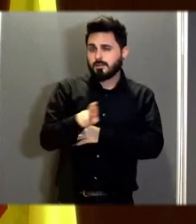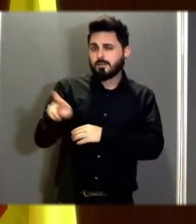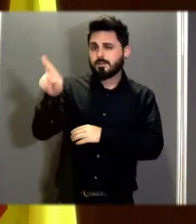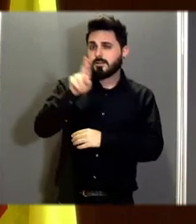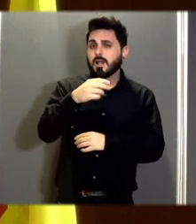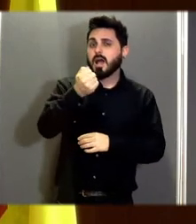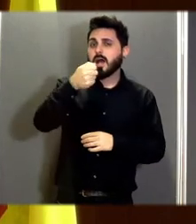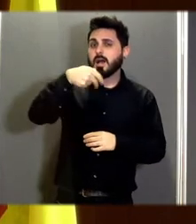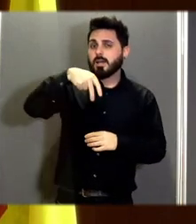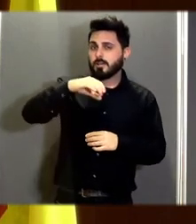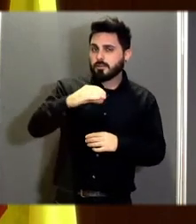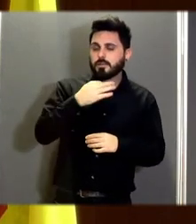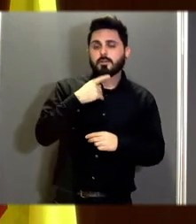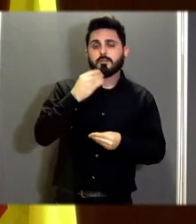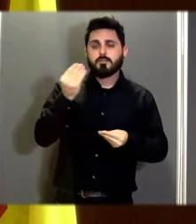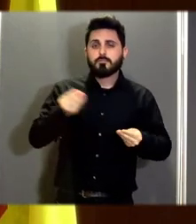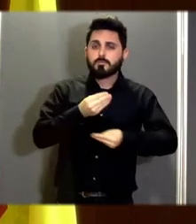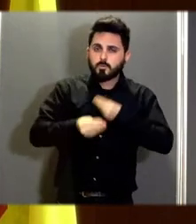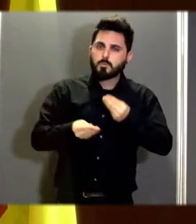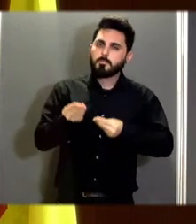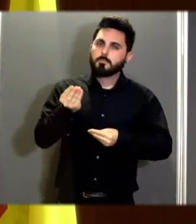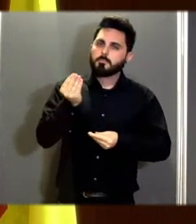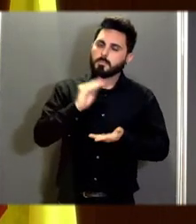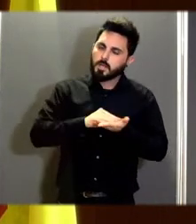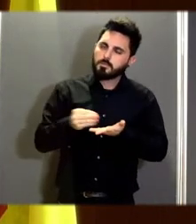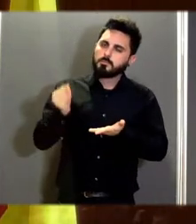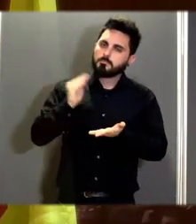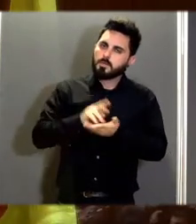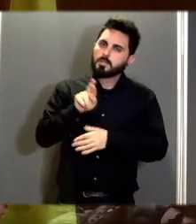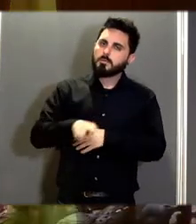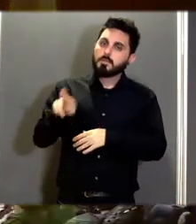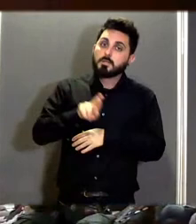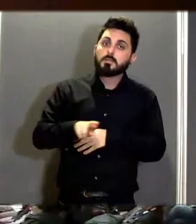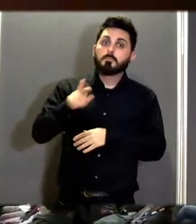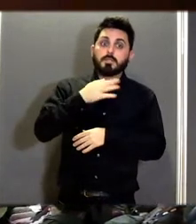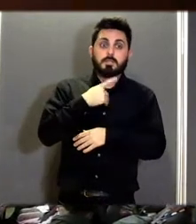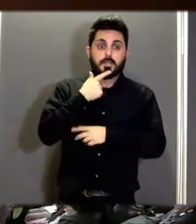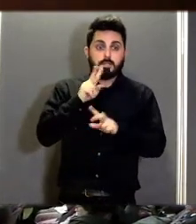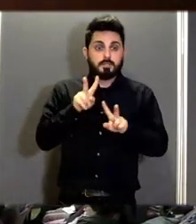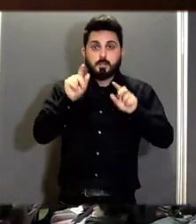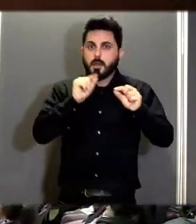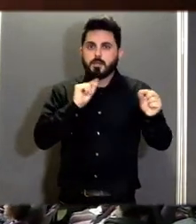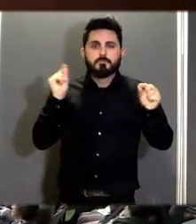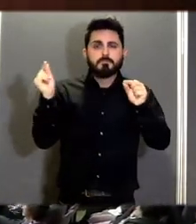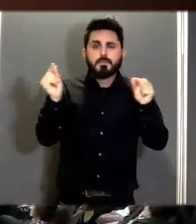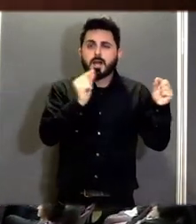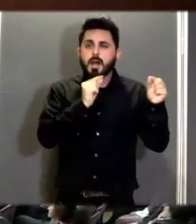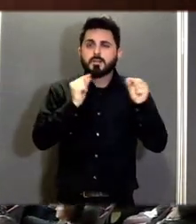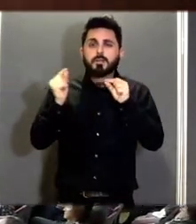l'Assemblea que ho fes més, que ho fes intensament, aquesta tasca de debat